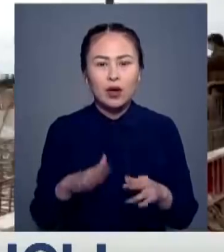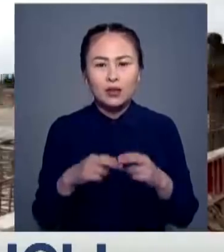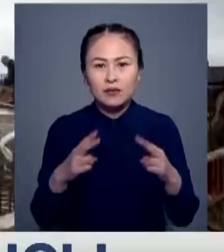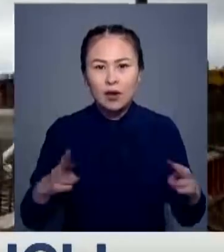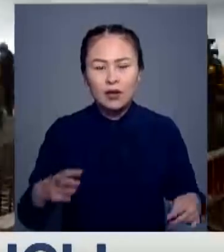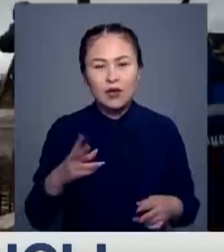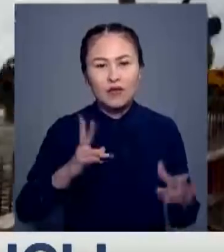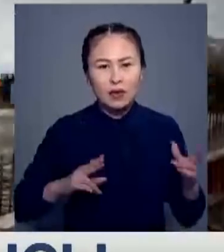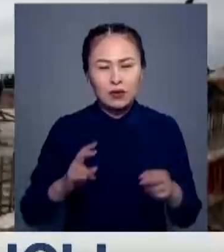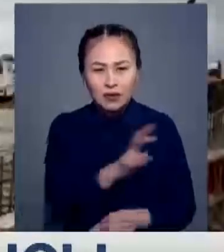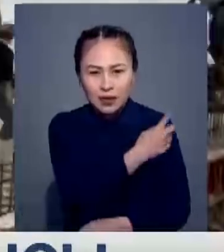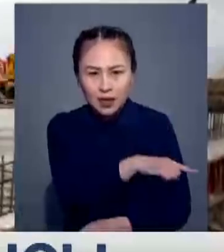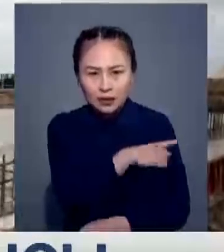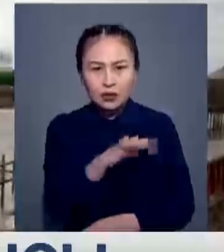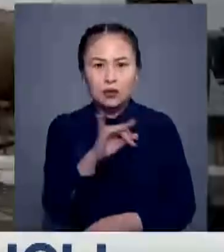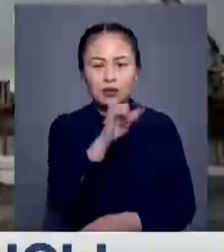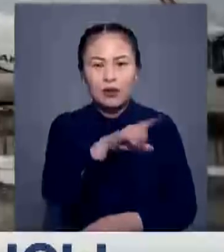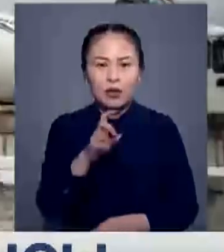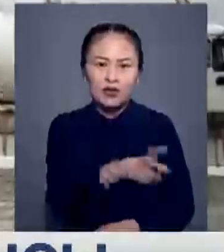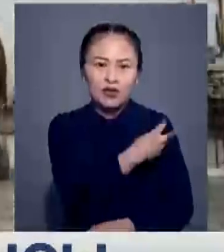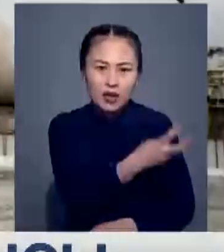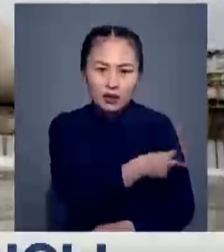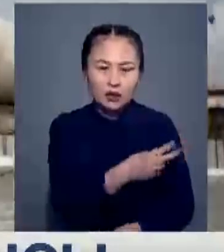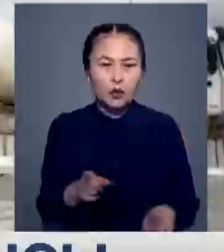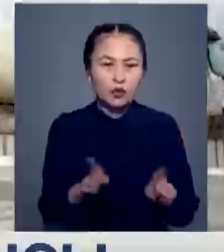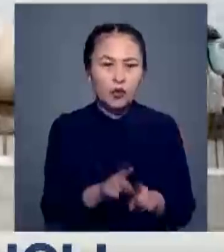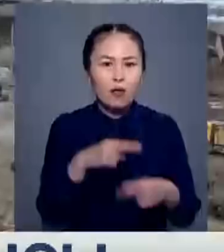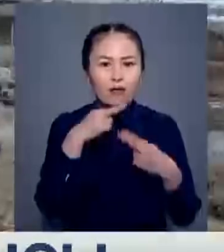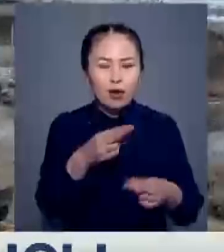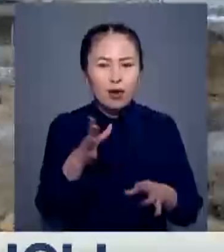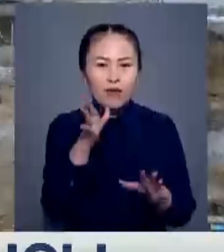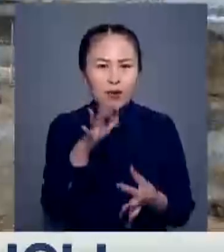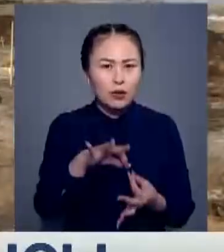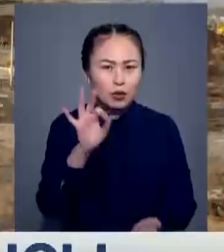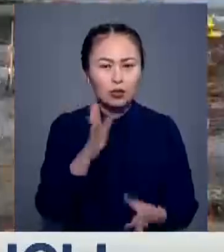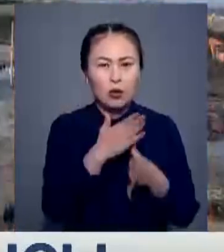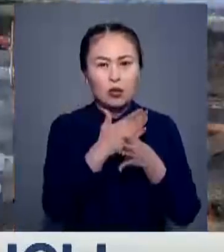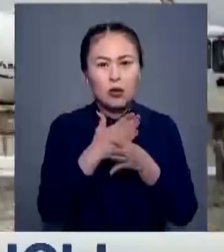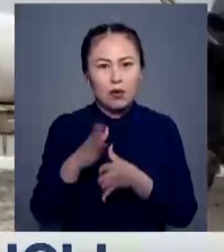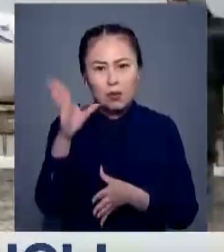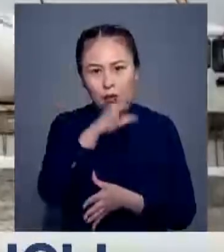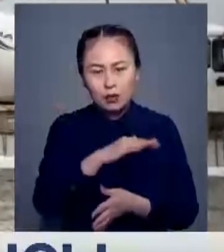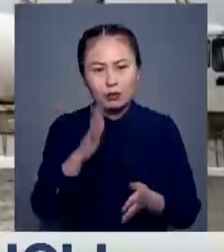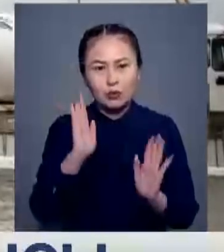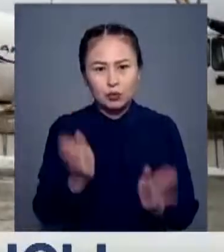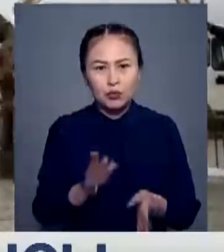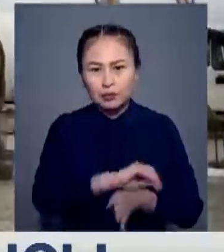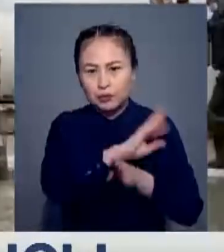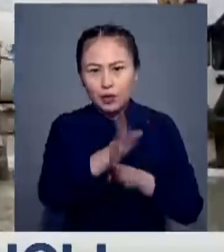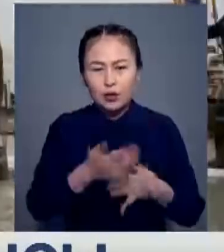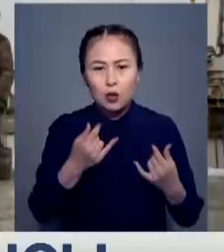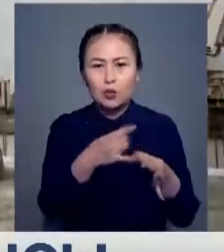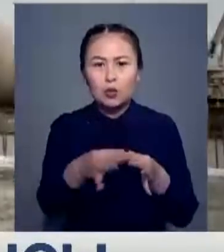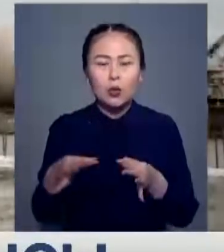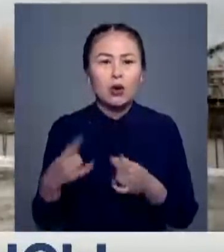арқасында дәрігерлердің мүмкіндіктері кеңейіп, науқастарға уақытылы көмек көрсетуге жағдай жасалады. Өзге елдерде